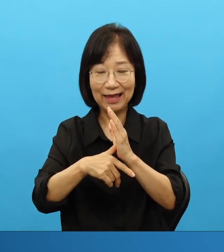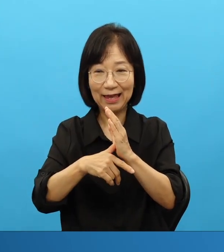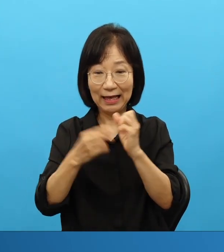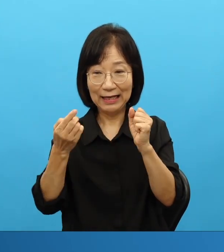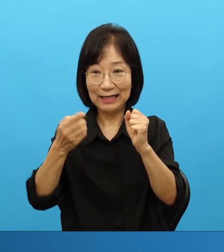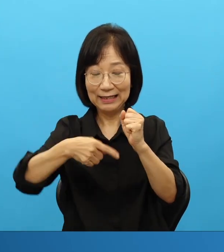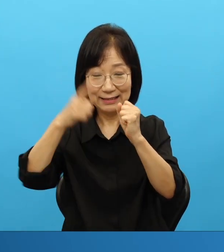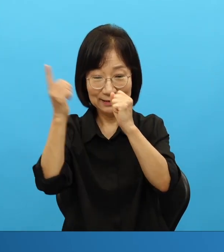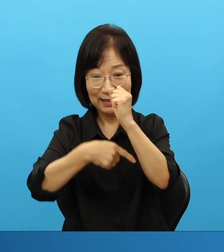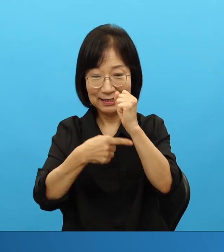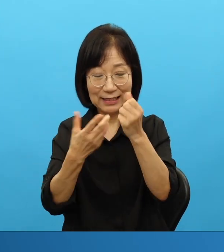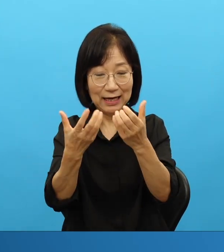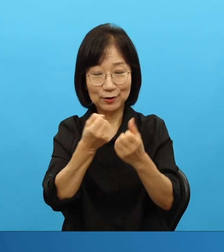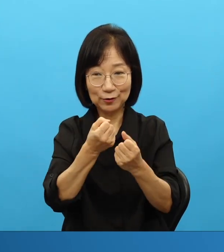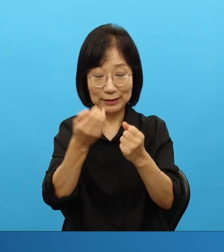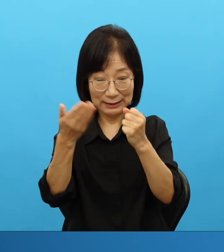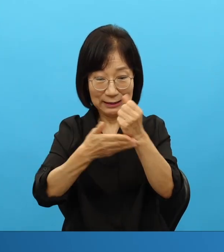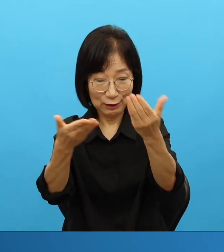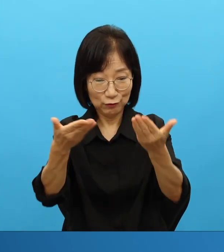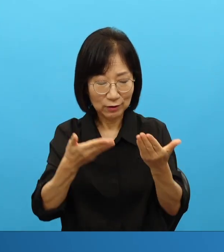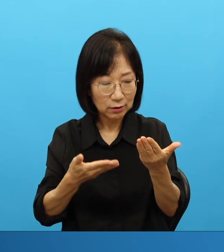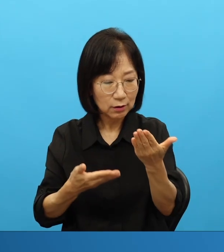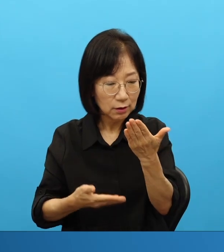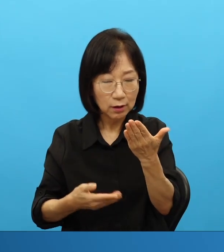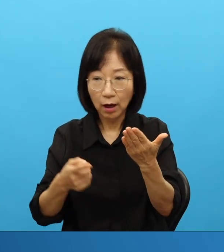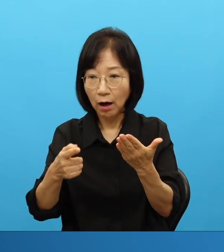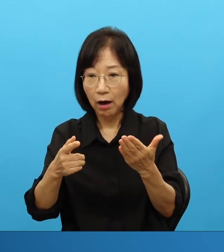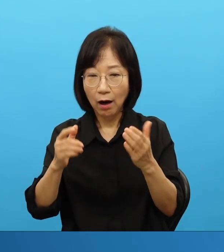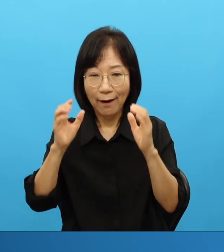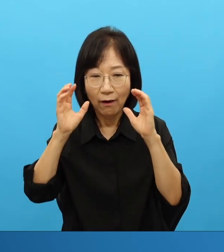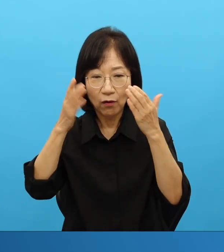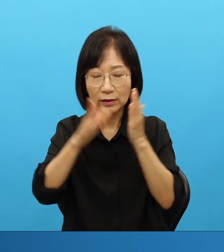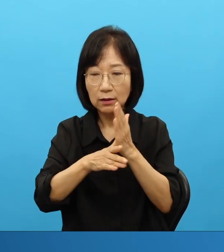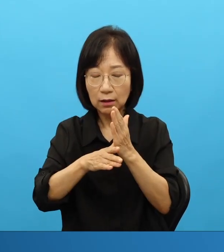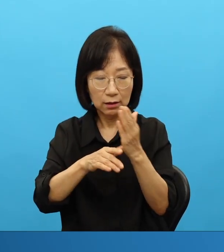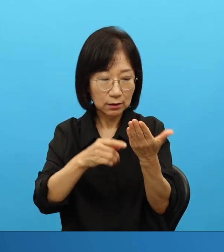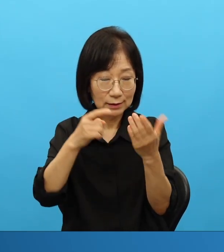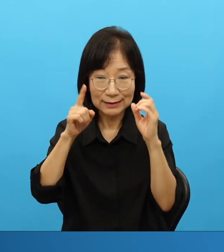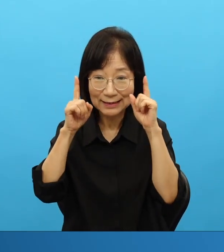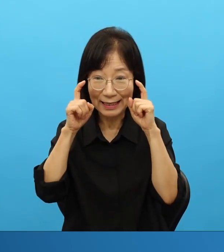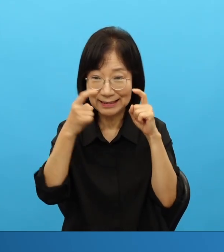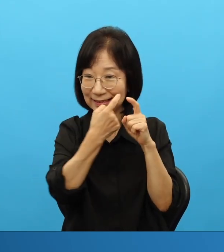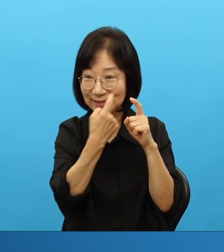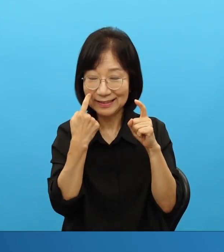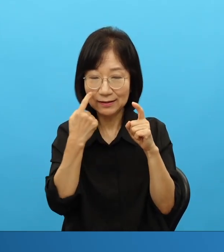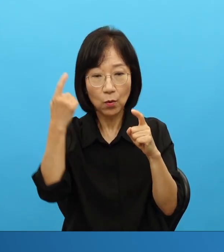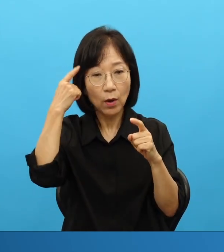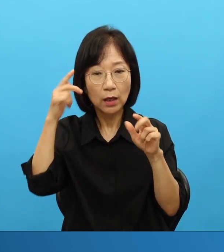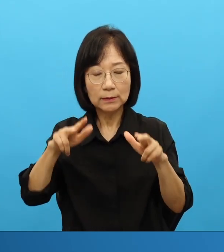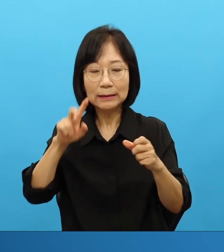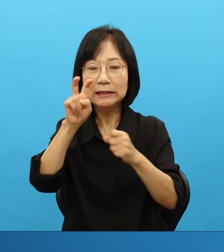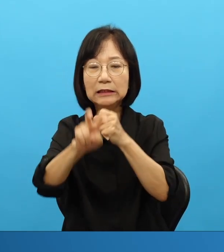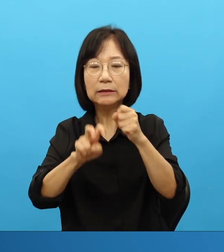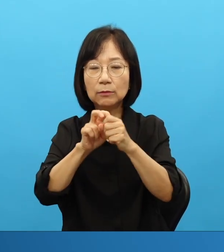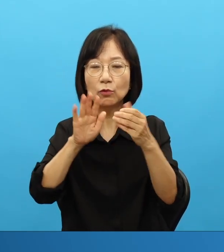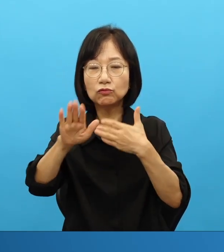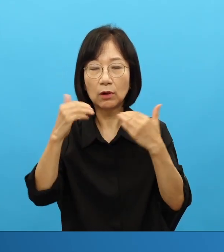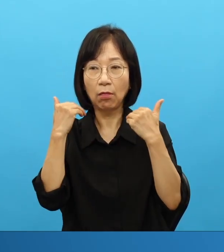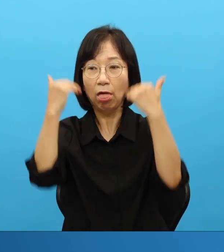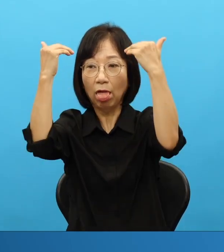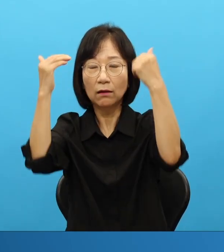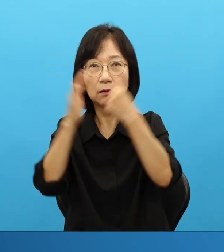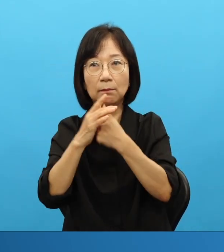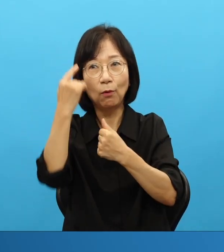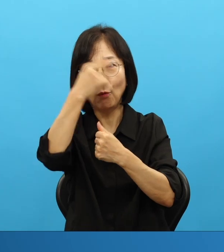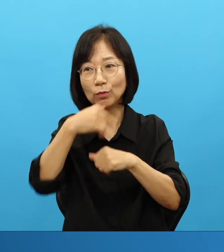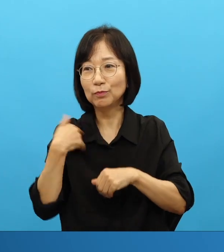years or and more has passed. 그 어른이 돼서 내가 알 수가 있습니까? And so now she's grown into adulthood, so I couldn't recognize her at all. 이게 보니까 그